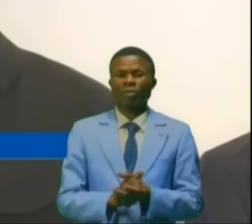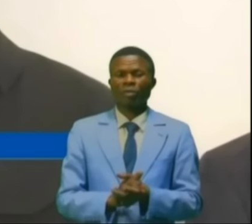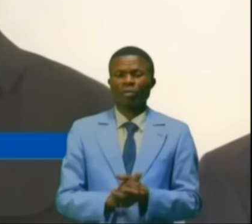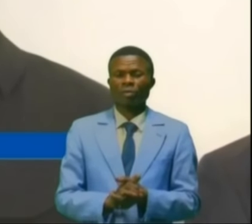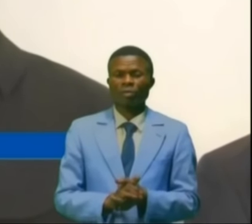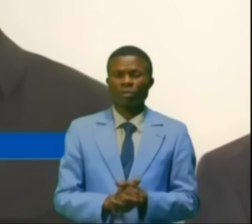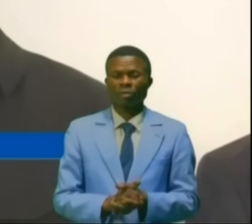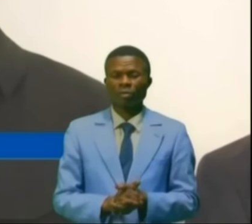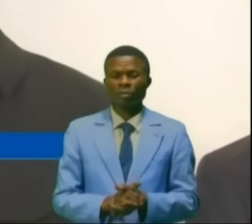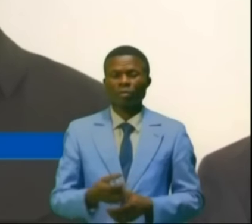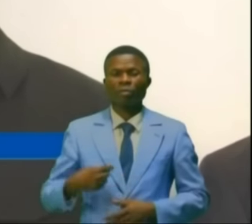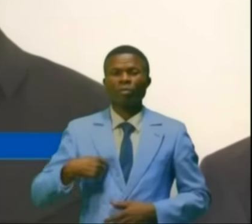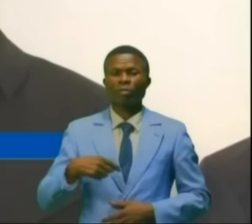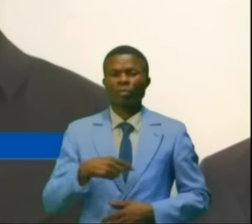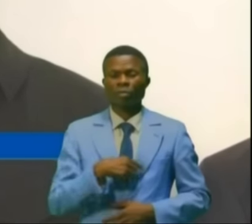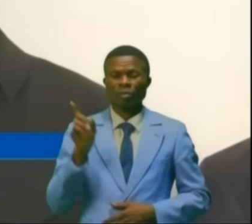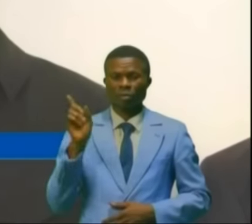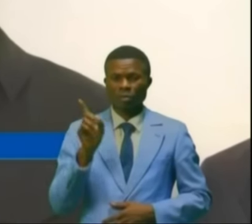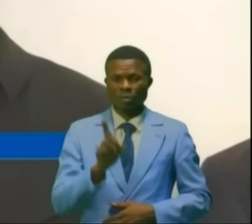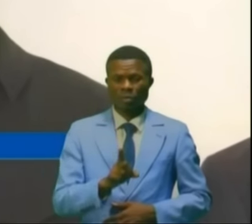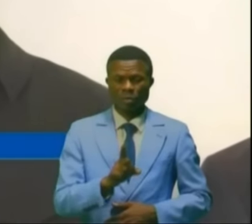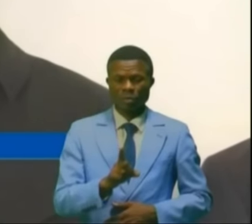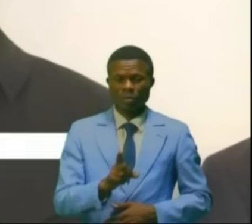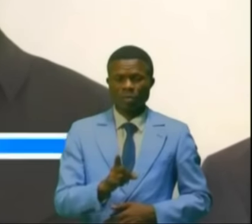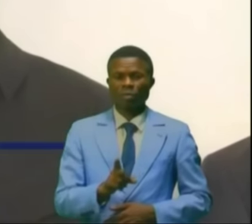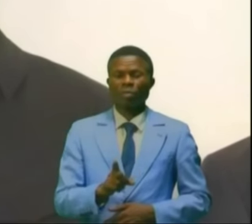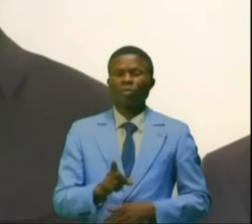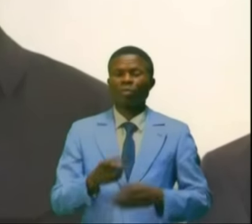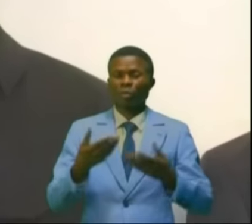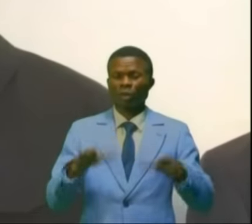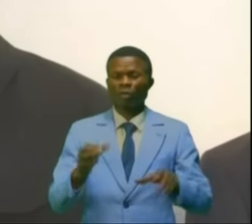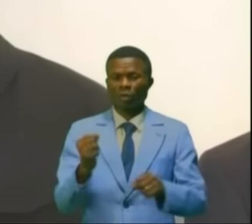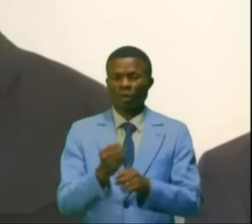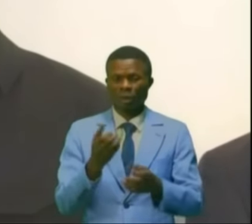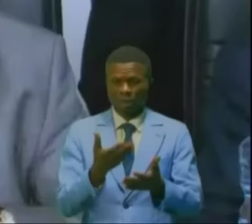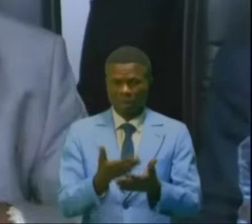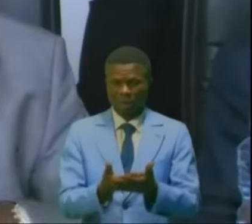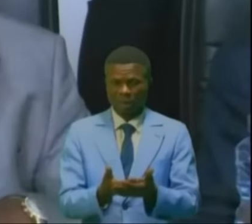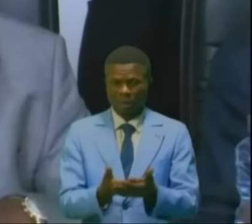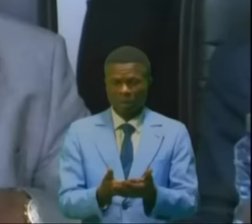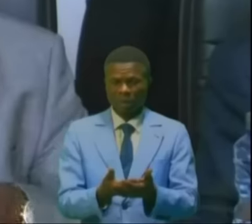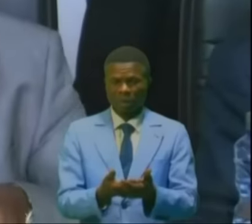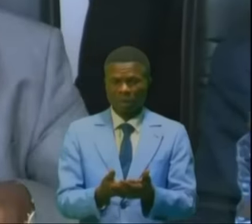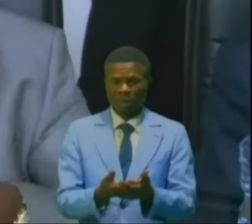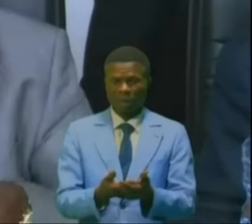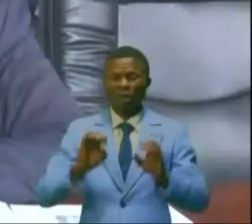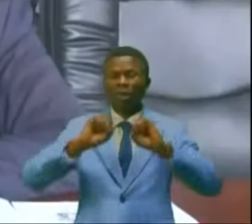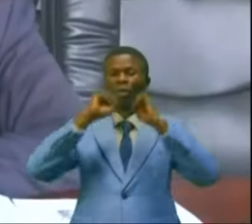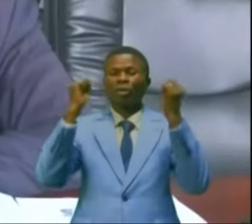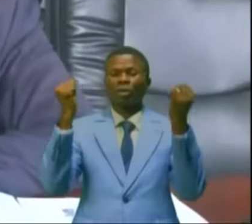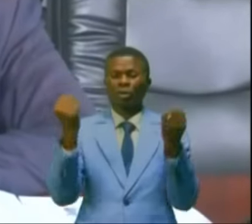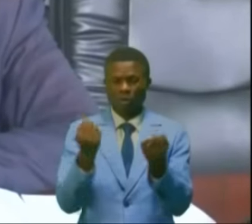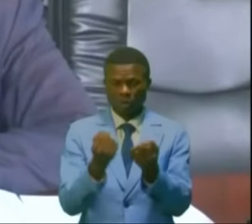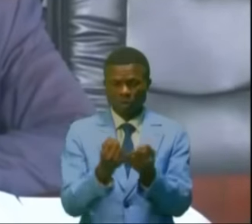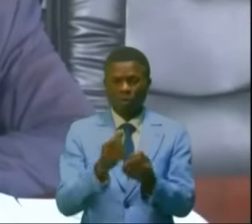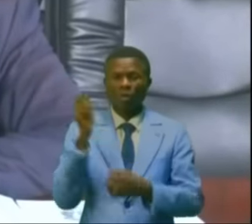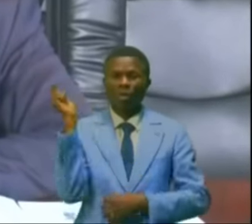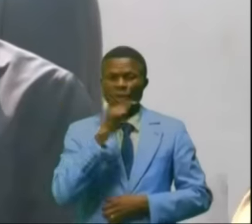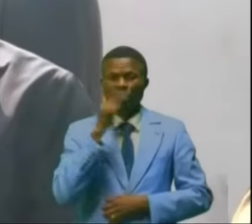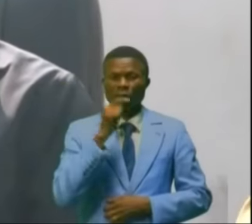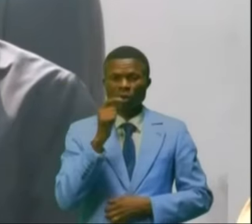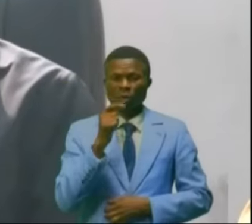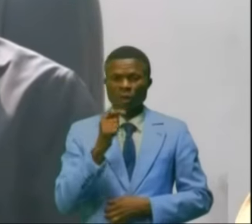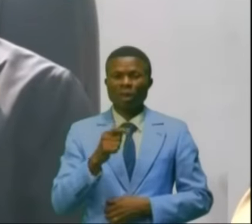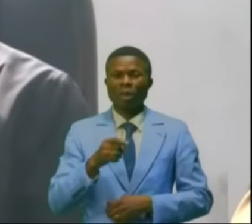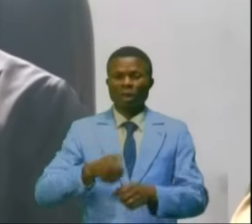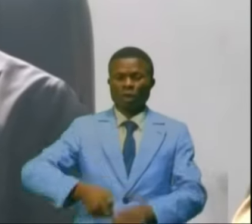Dans 2 ou 3 ans, on aura déjà fini avec le barrage. L'argent est déjà prêt. Cette société va fabriquer une centrale